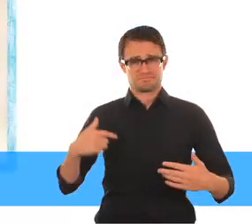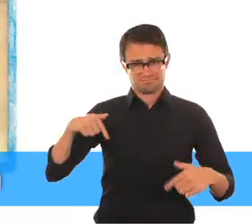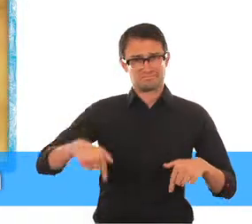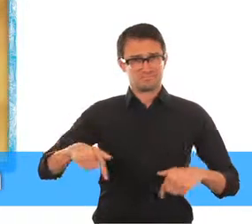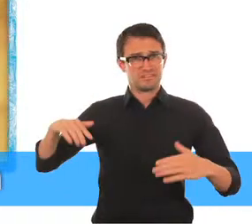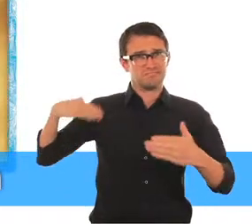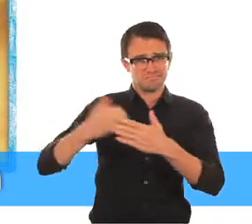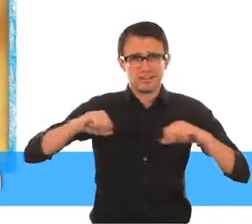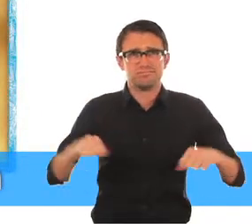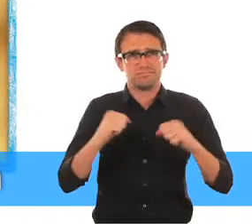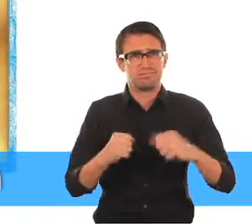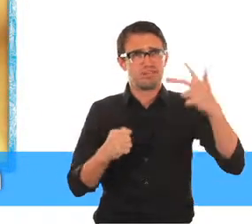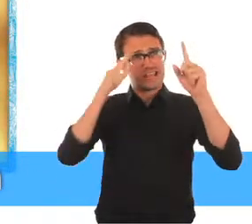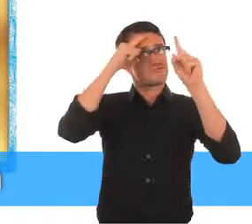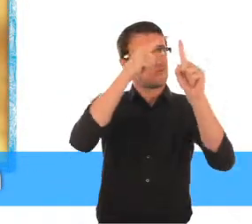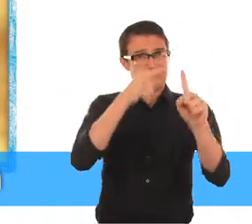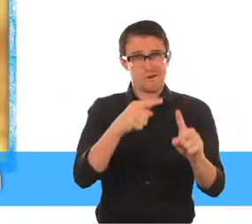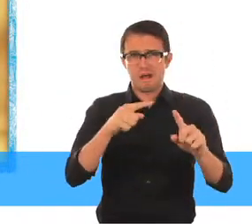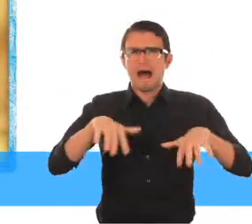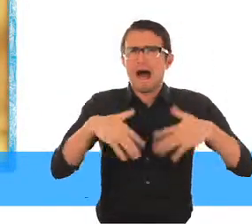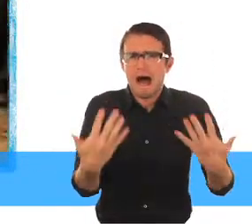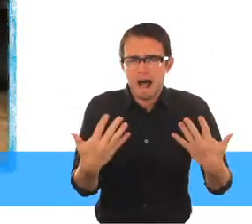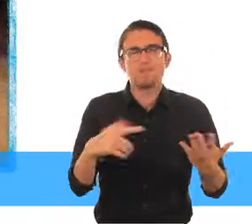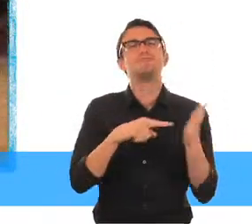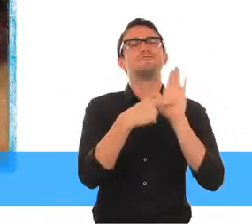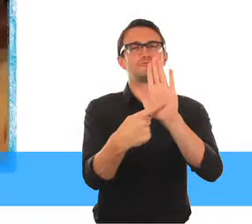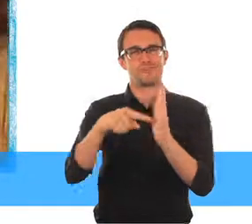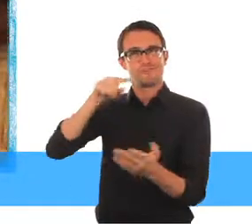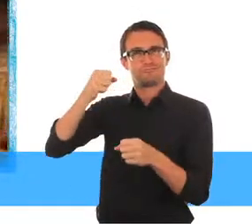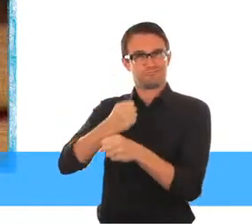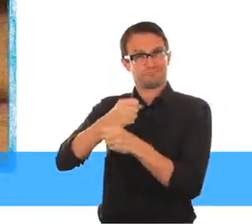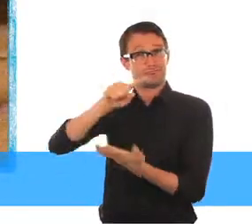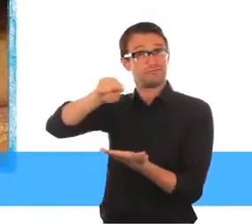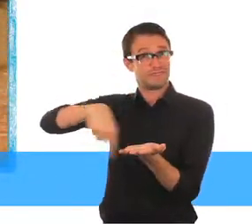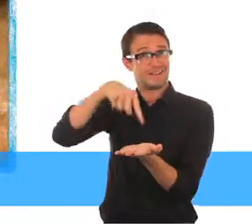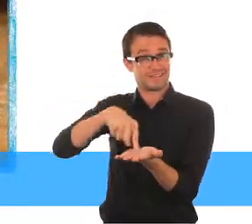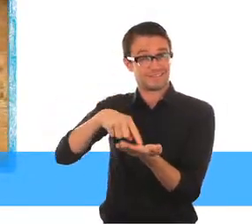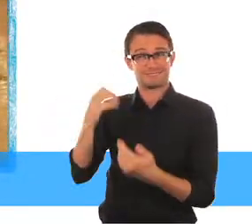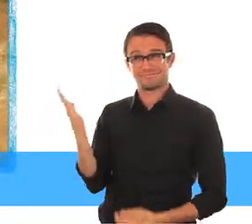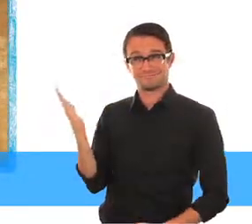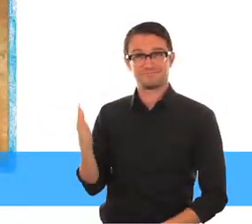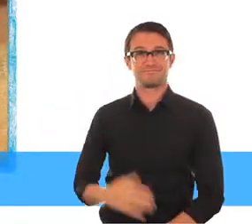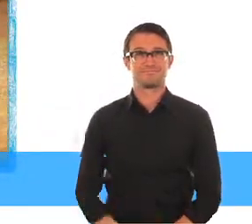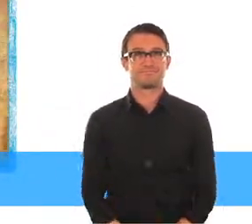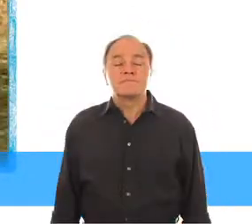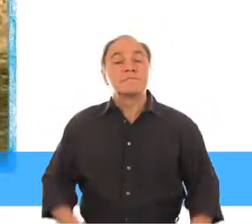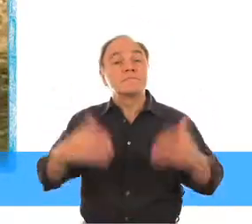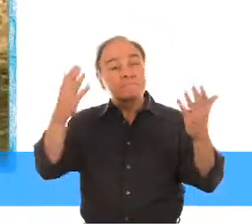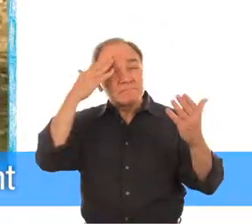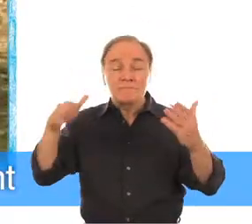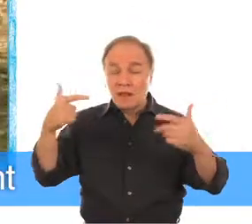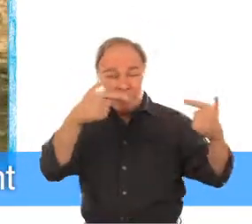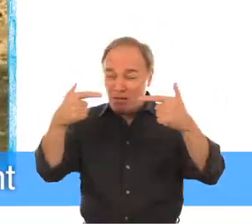Pour illustrer certains de ces buts, voici un exemple de notre travail au Sri Lanka. Le gouvernement et d'autres agences décuplent leurs efforts